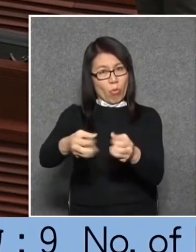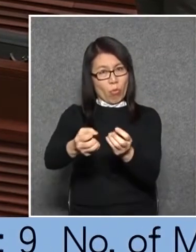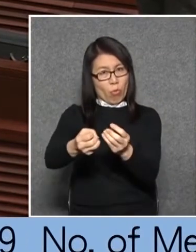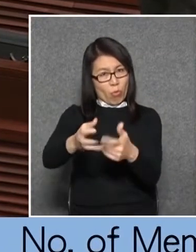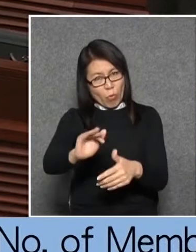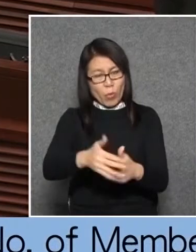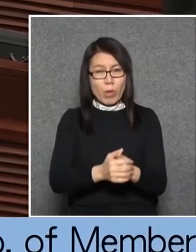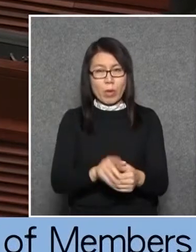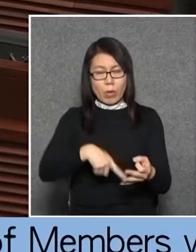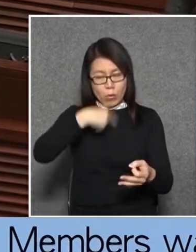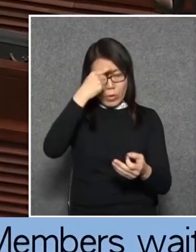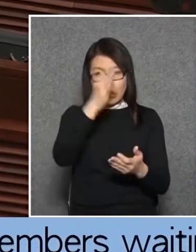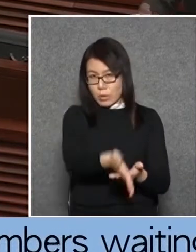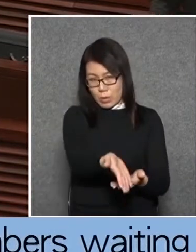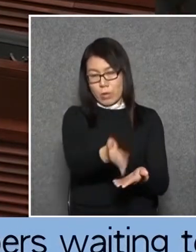梁國雄議員，請你坐下。